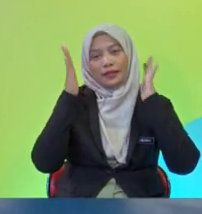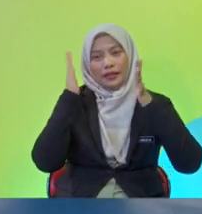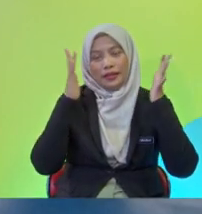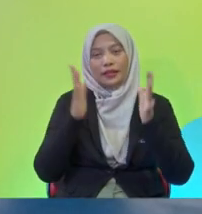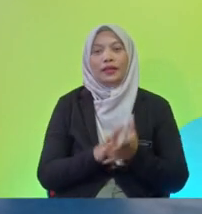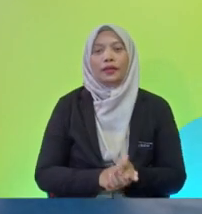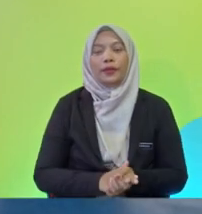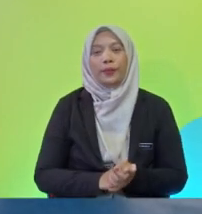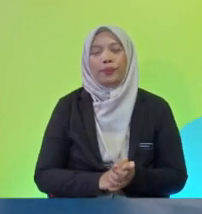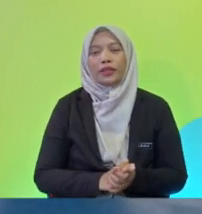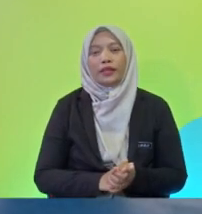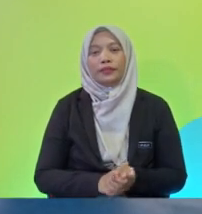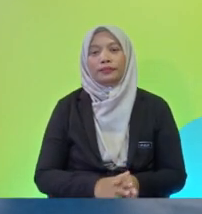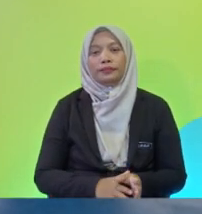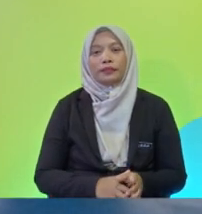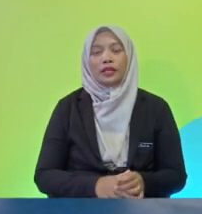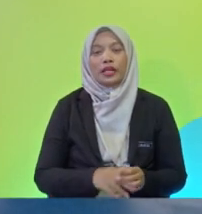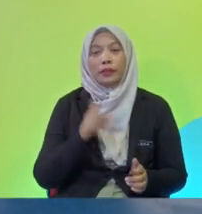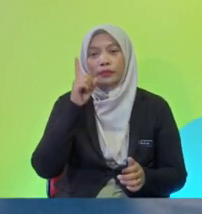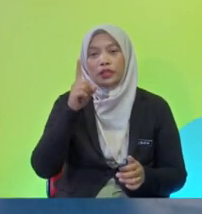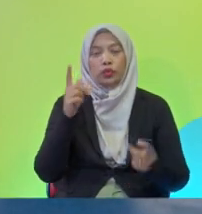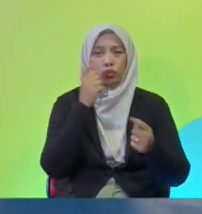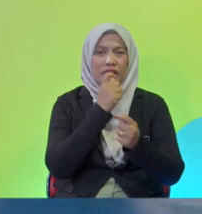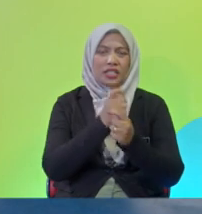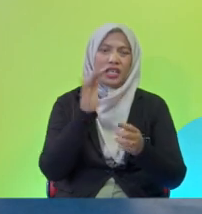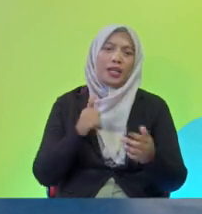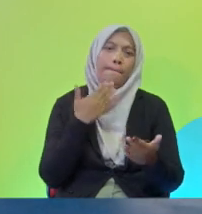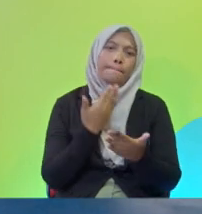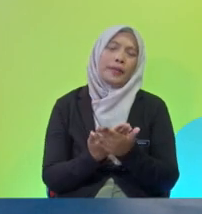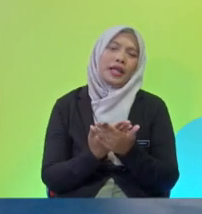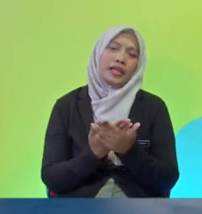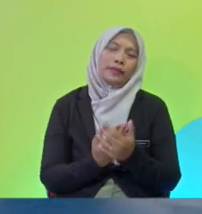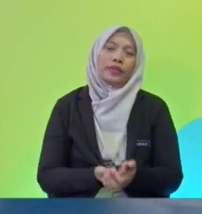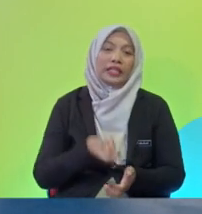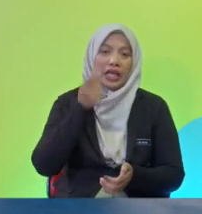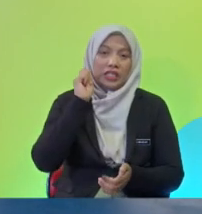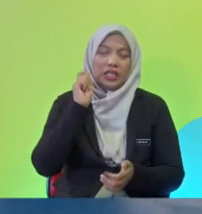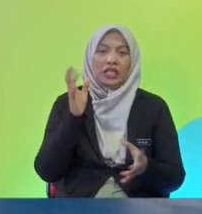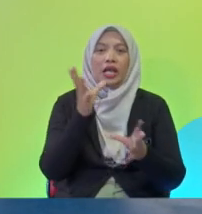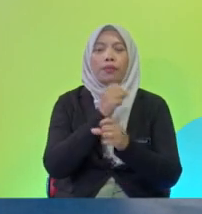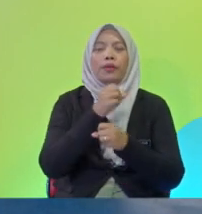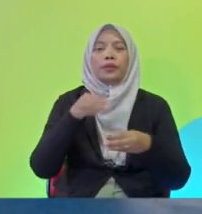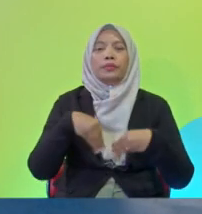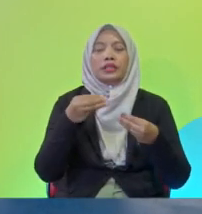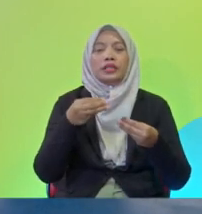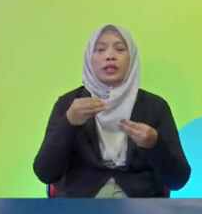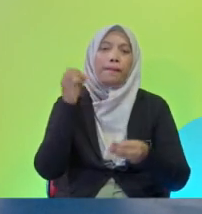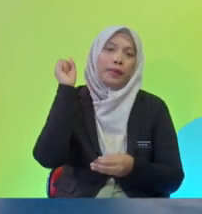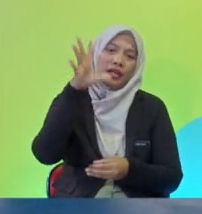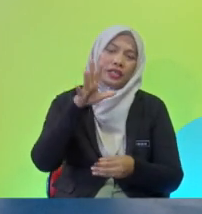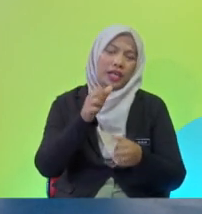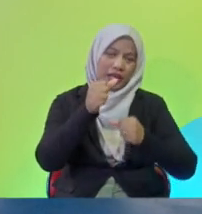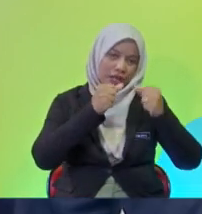Sebab mereka melakukan satu tugasan yang cukup baik. Sebentar tadi dapat memberikan palingan,